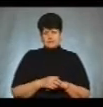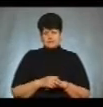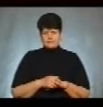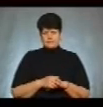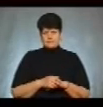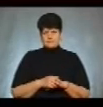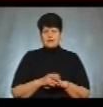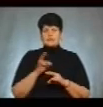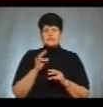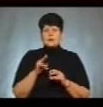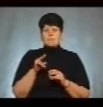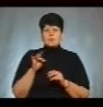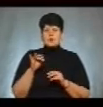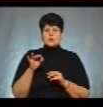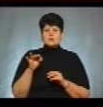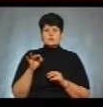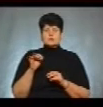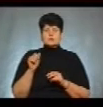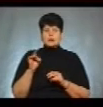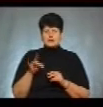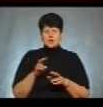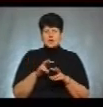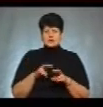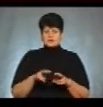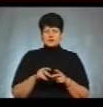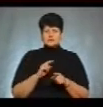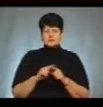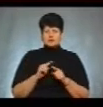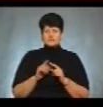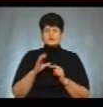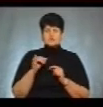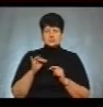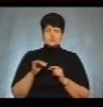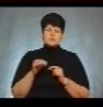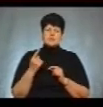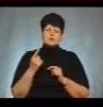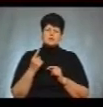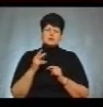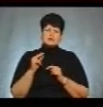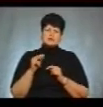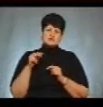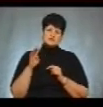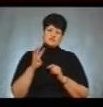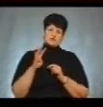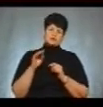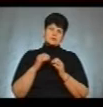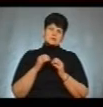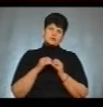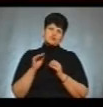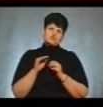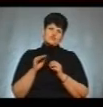На порталі розслідувань терміново в січні 21 числа 2019 року протягом 4-10 жовтня